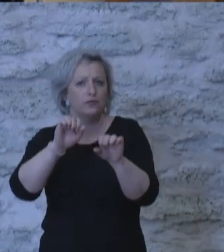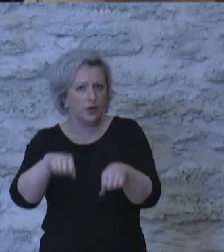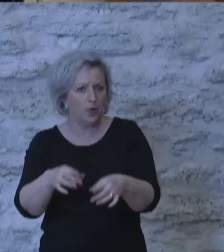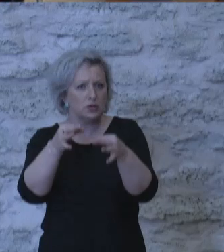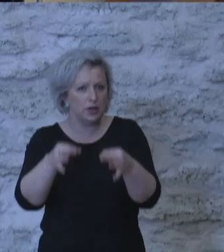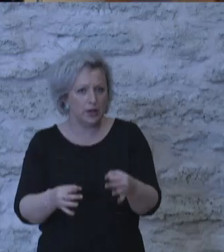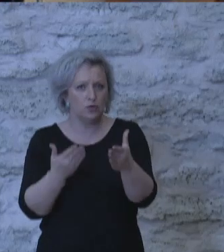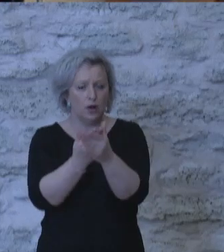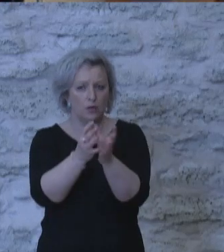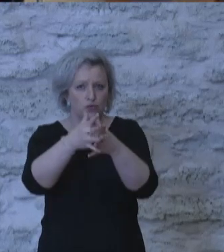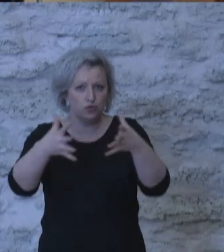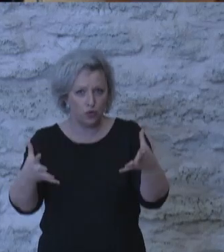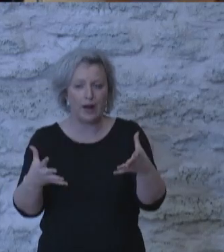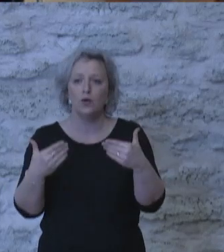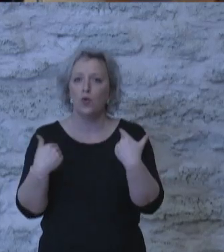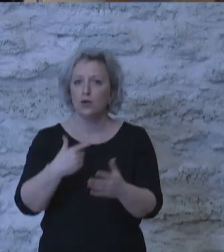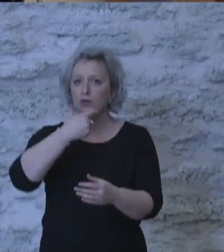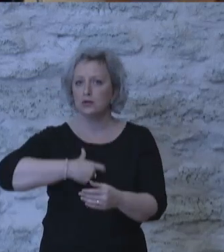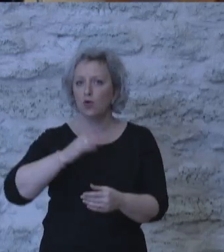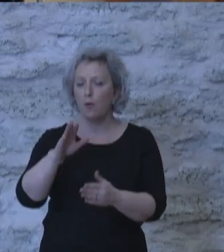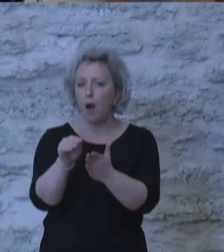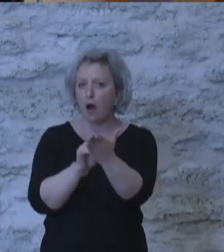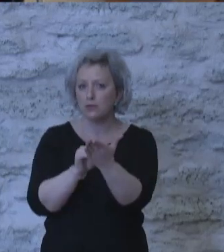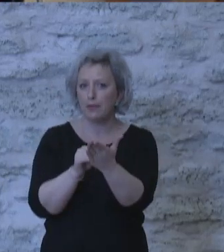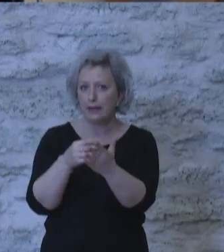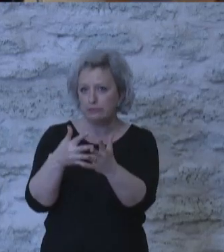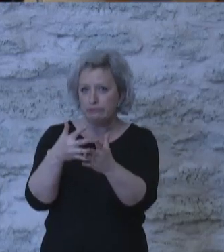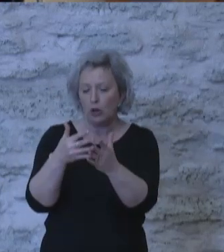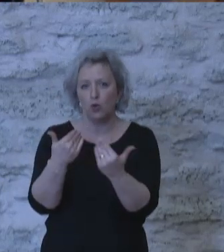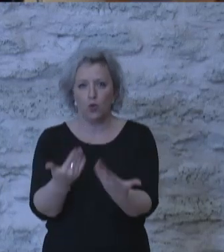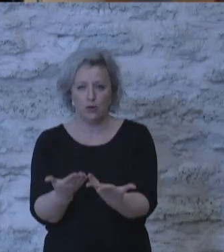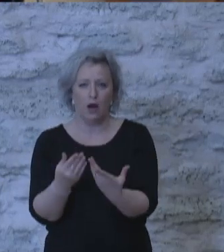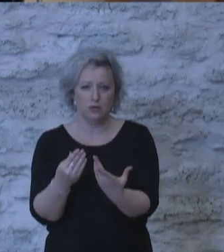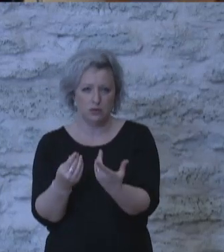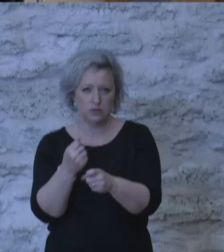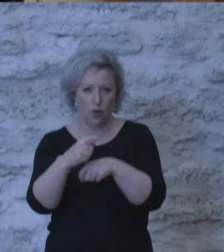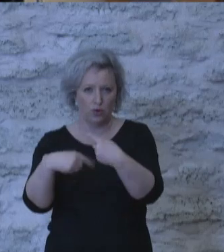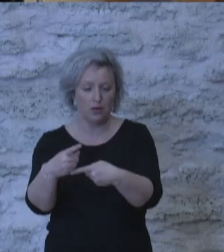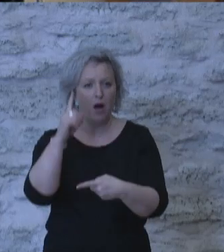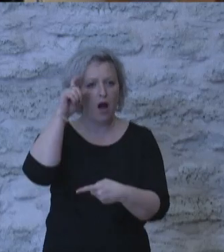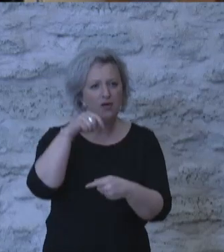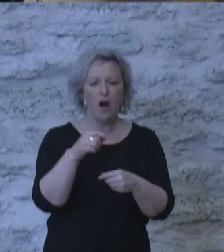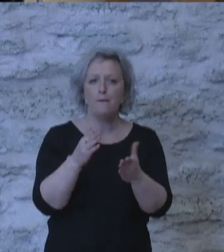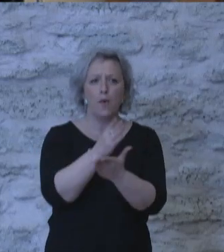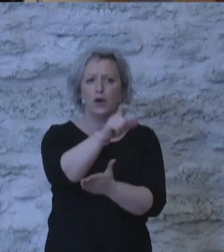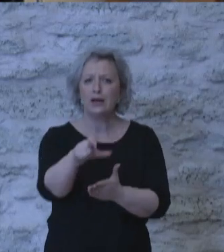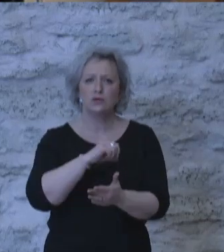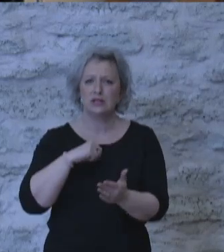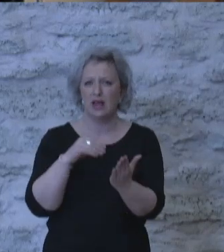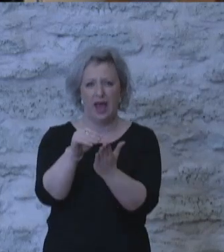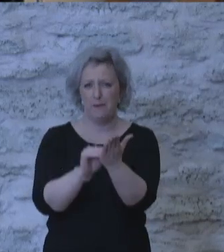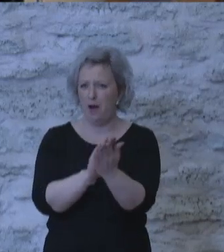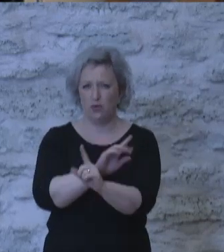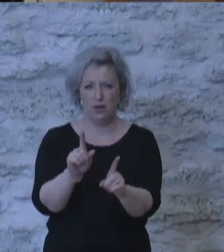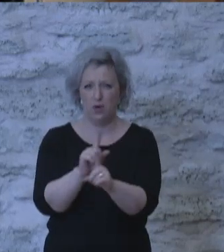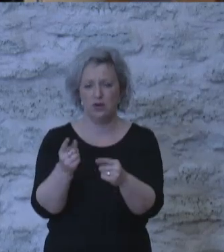Ma usun, et neid ei ole sinna kirutanud ükski valitsuse liige, et see on tõesti tehnilisel tasemel tulnud ja ega siis praegusel